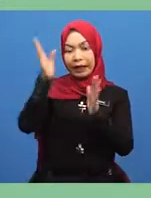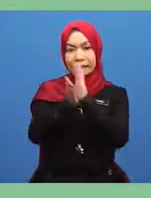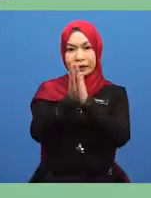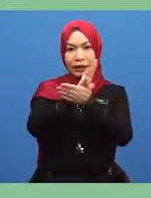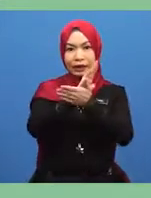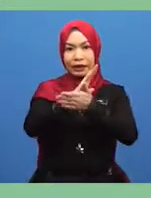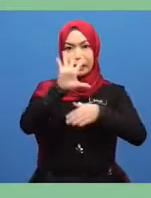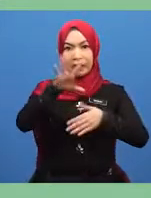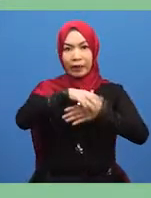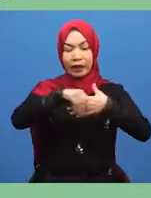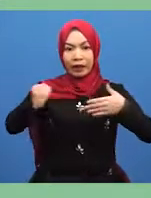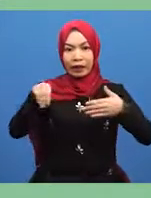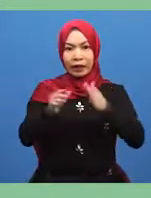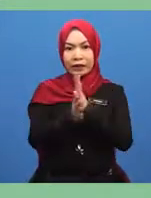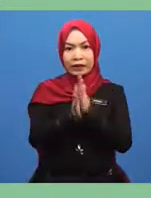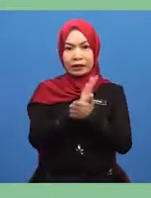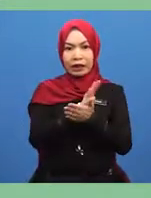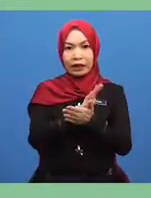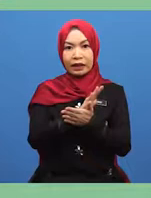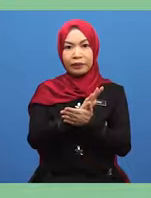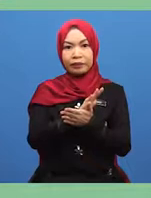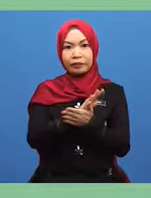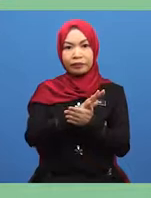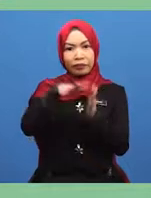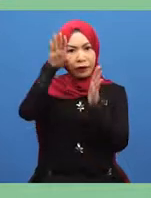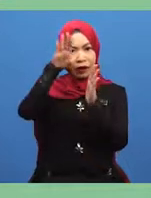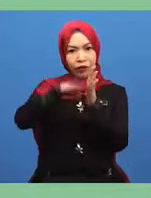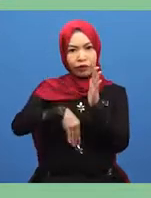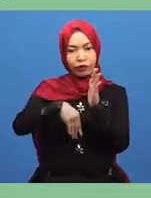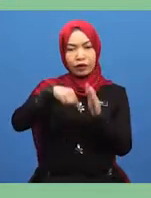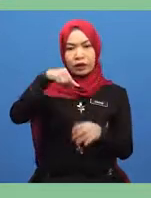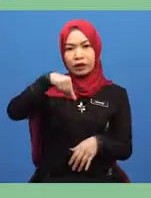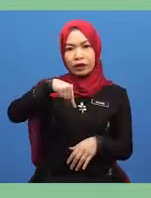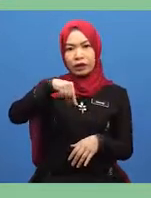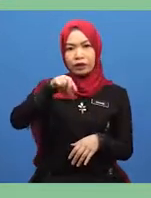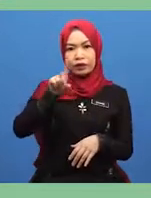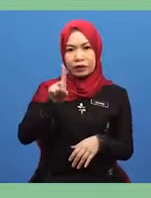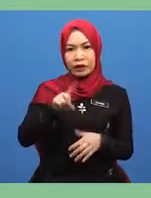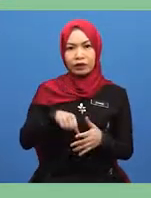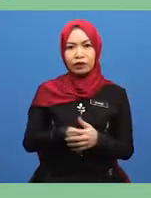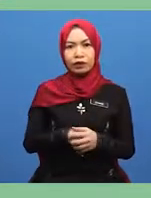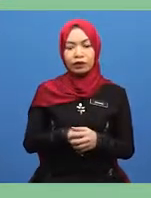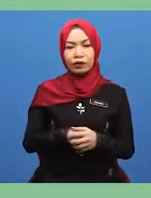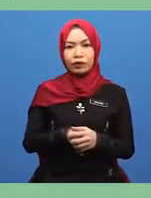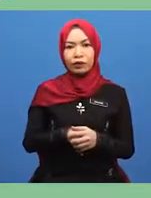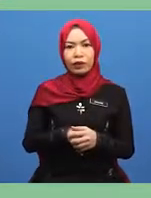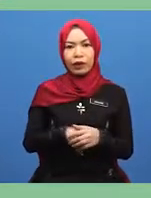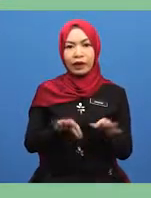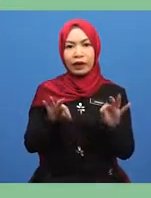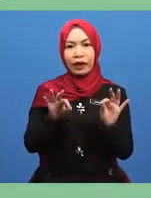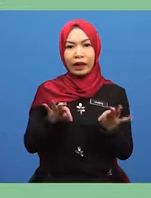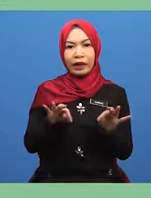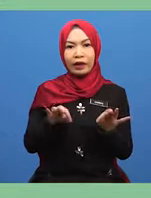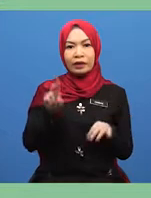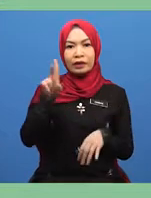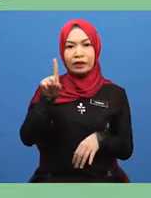yang diminta oleh rakyat Malaysia menurun menjadi Q1. Manakala, apabila 1 USD